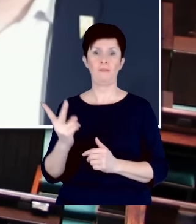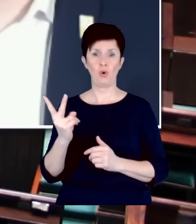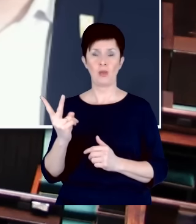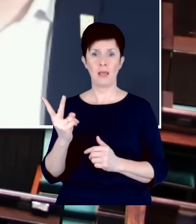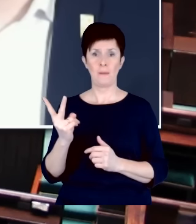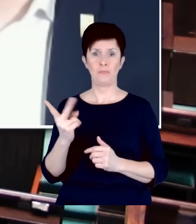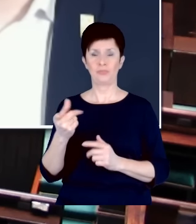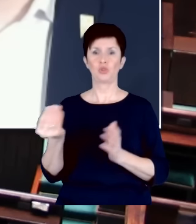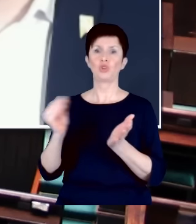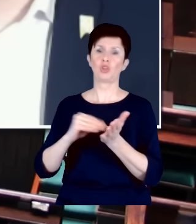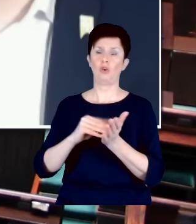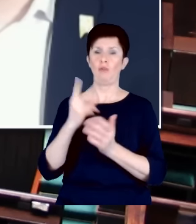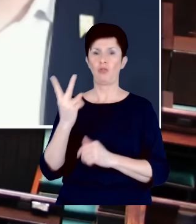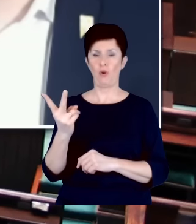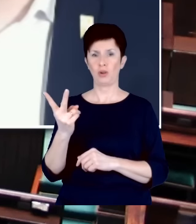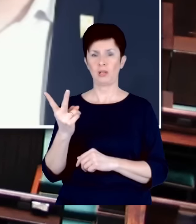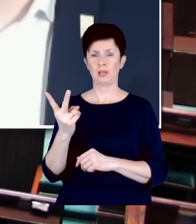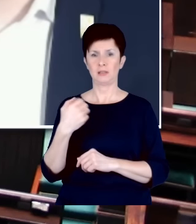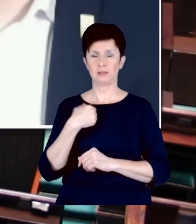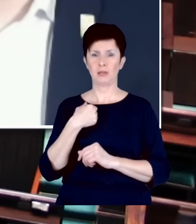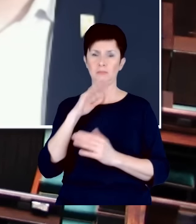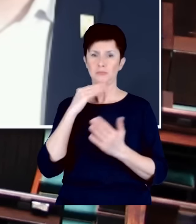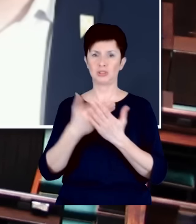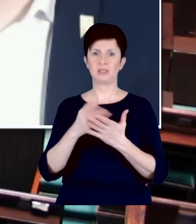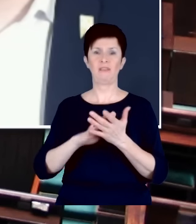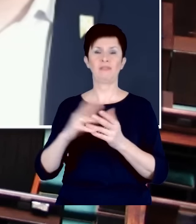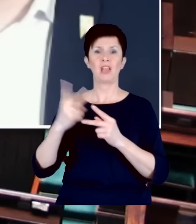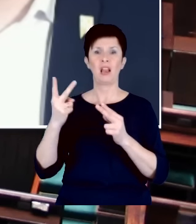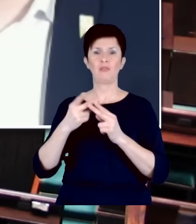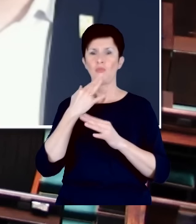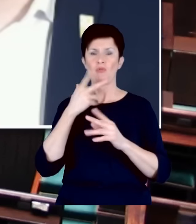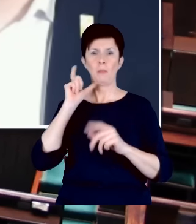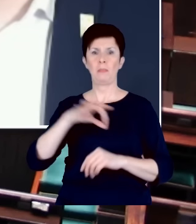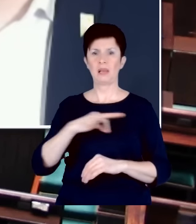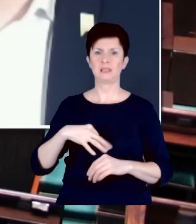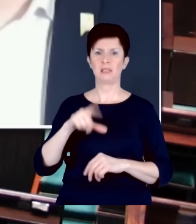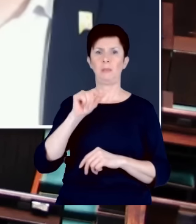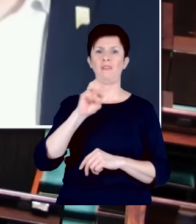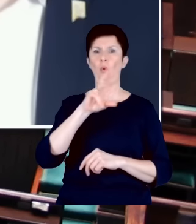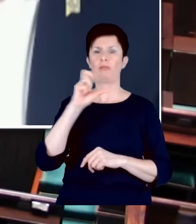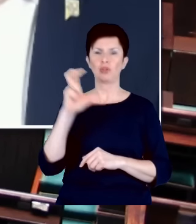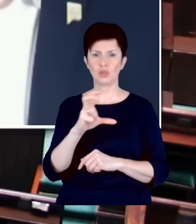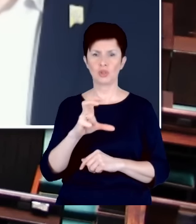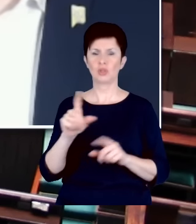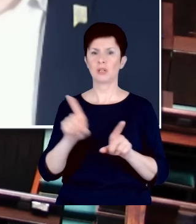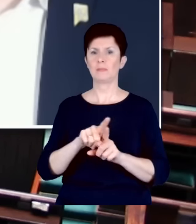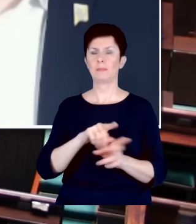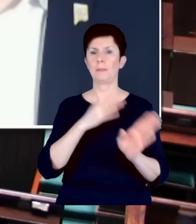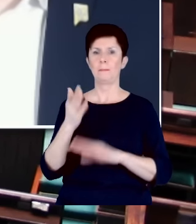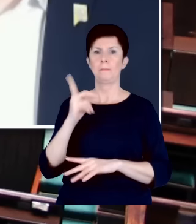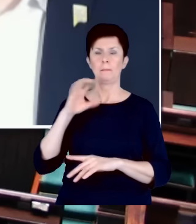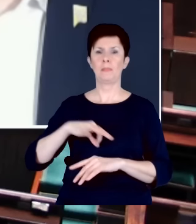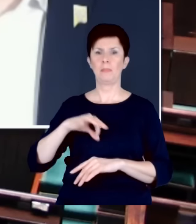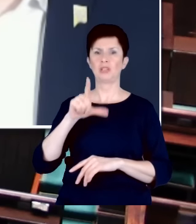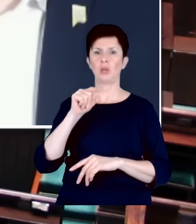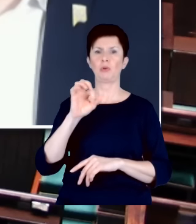2 to przyznam szczerze, bo w mediach pojawiła się informacja, że chodzi o panią sędzię Pawłowicz i pana sędziego Piotrowicza, ale nie